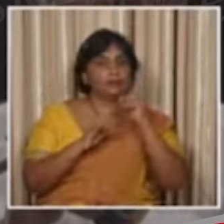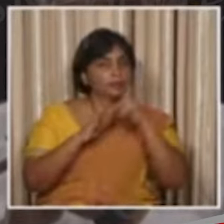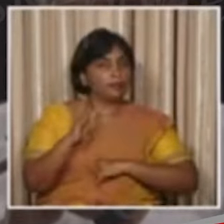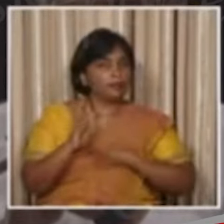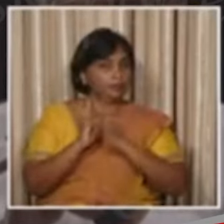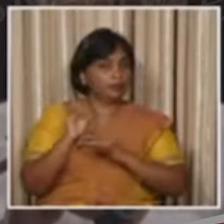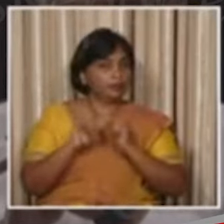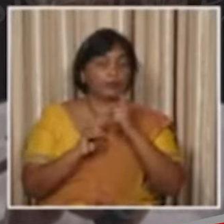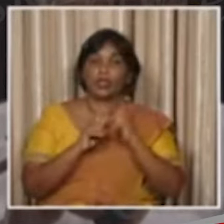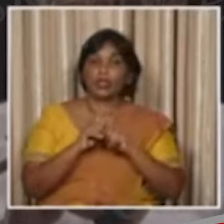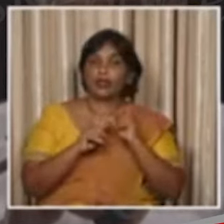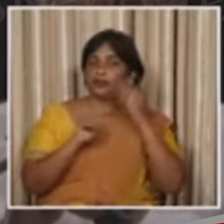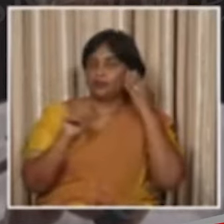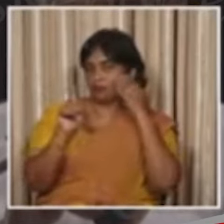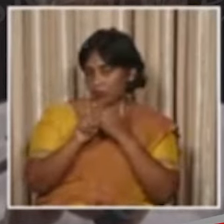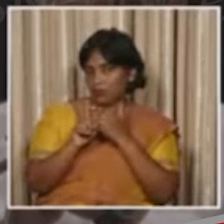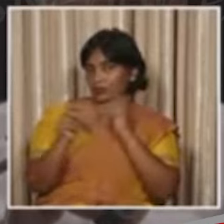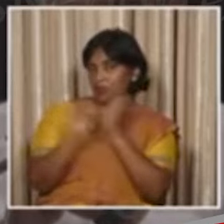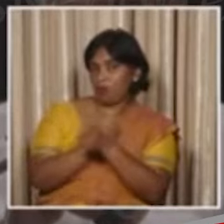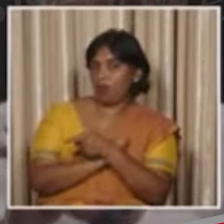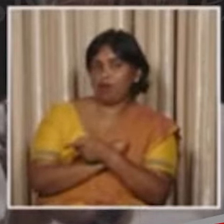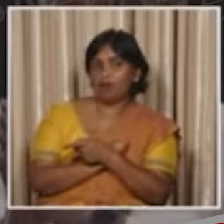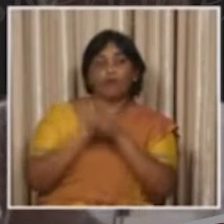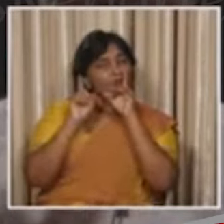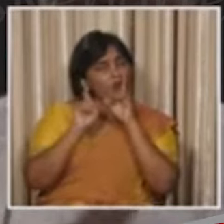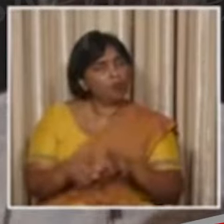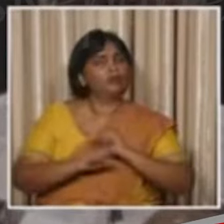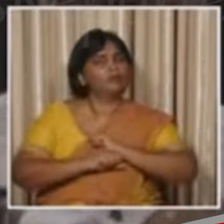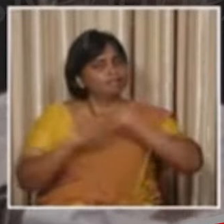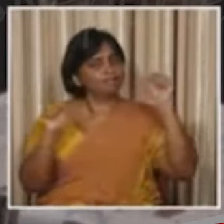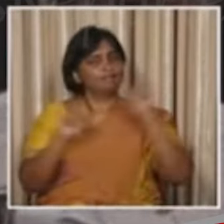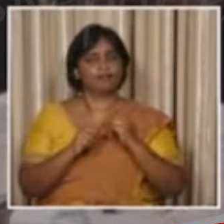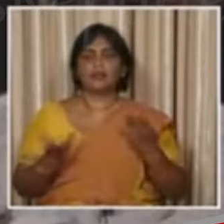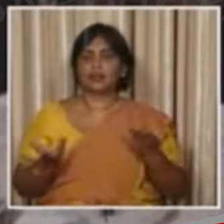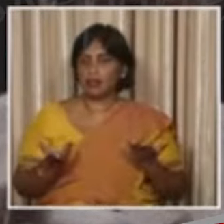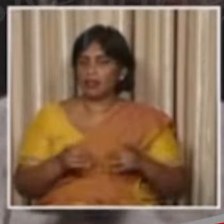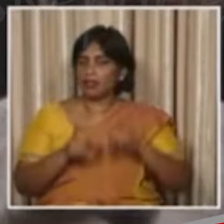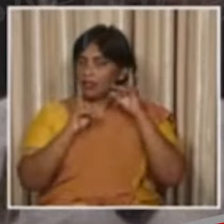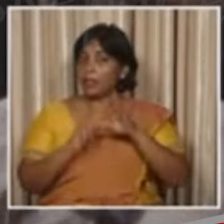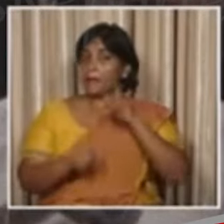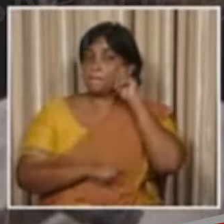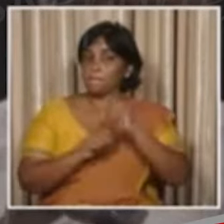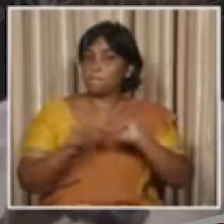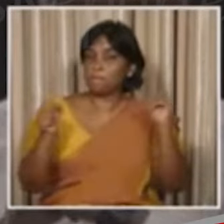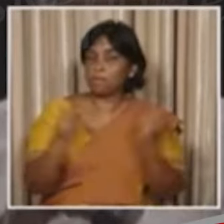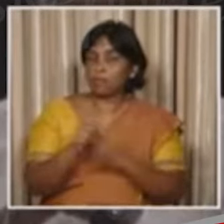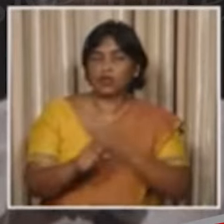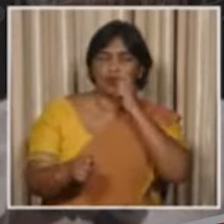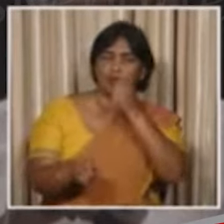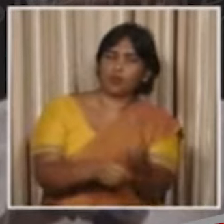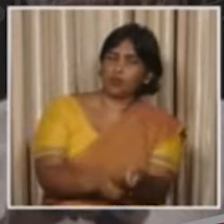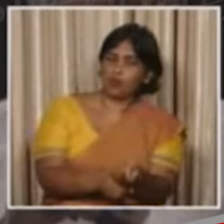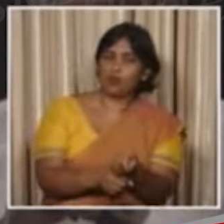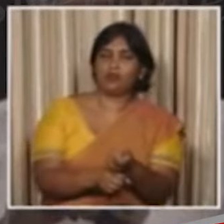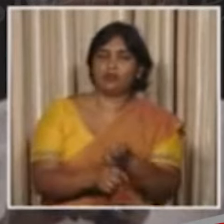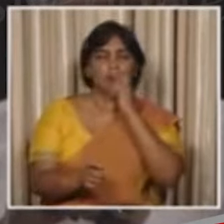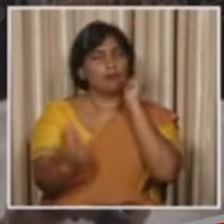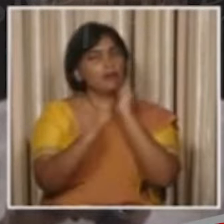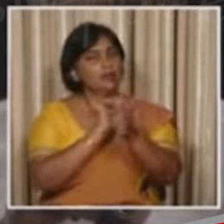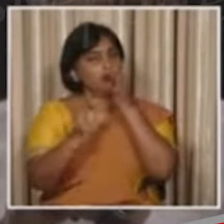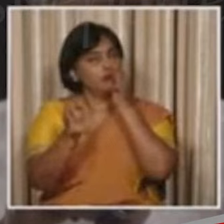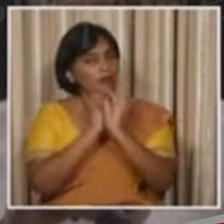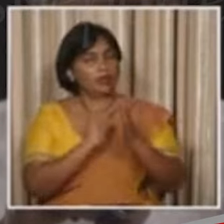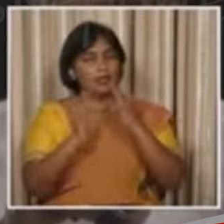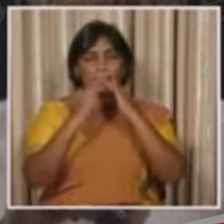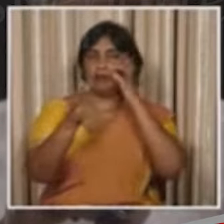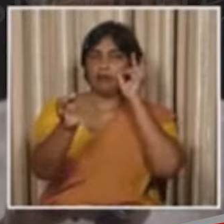මතක් කරේ අධ්‍යාපනයේ වෙනස්කම් ටික කරන හැටි. මේක තමයි අරගලය. මේක තමයි මිනිස්සු මරලා මිනිස්සුන්ට ගහලා බස් ගිනි තියලා